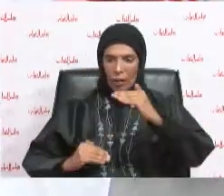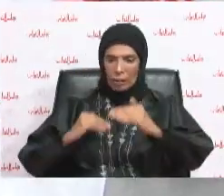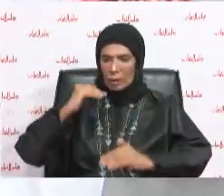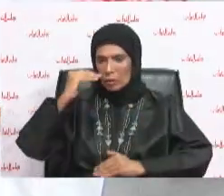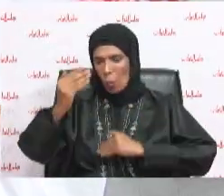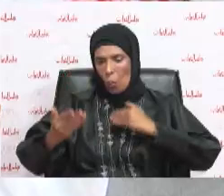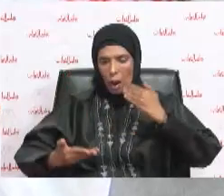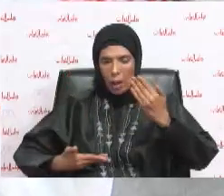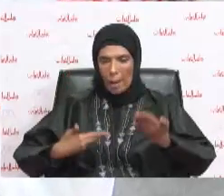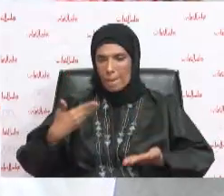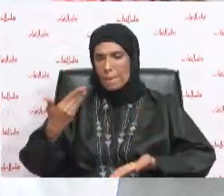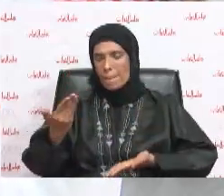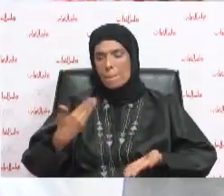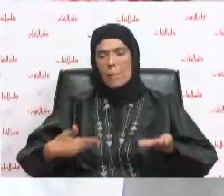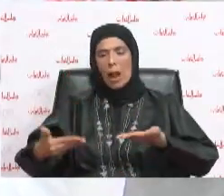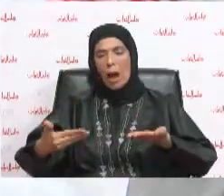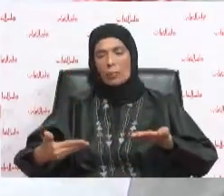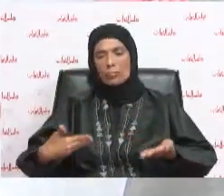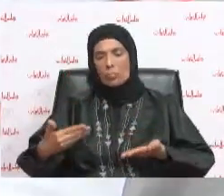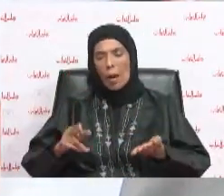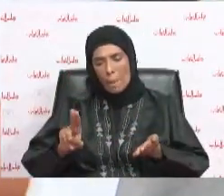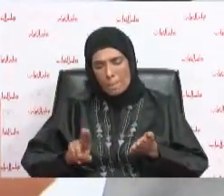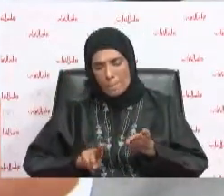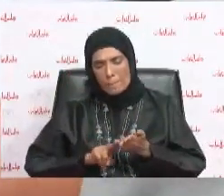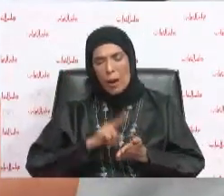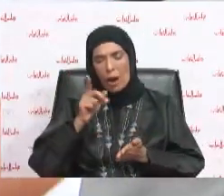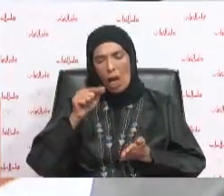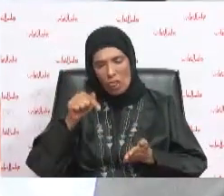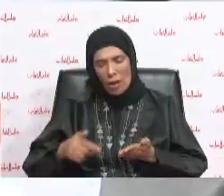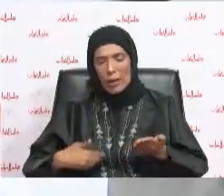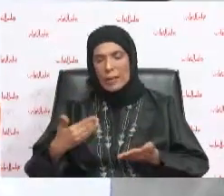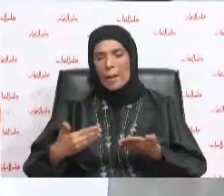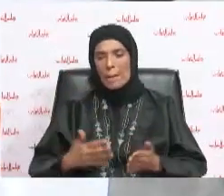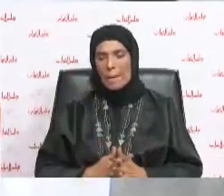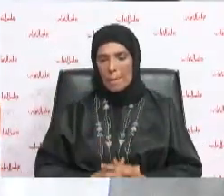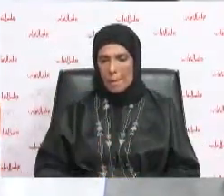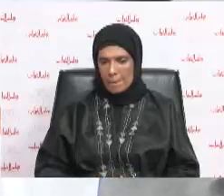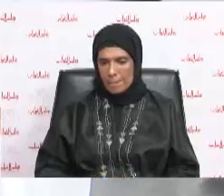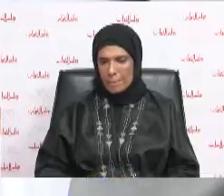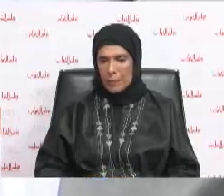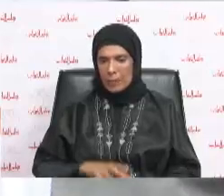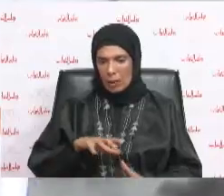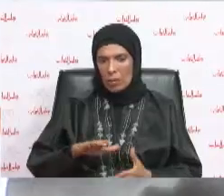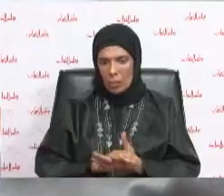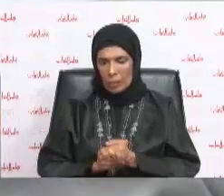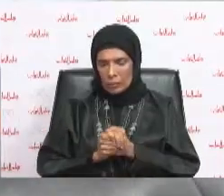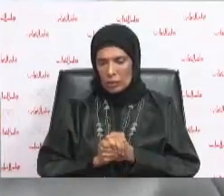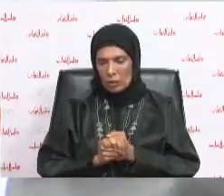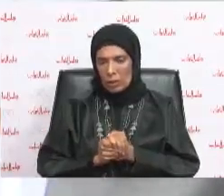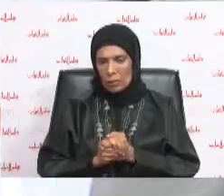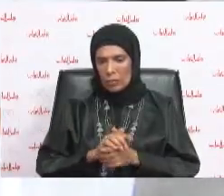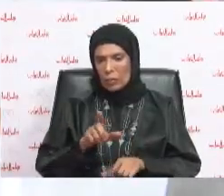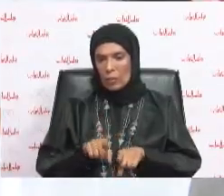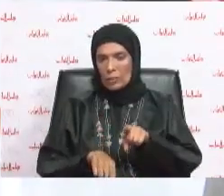العلاقة، نحتاج إلى إعادة الثقة مع هاي الدول، هي دول صديقة، دول شقيقة